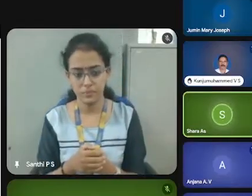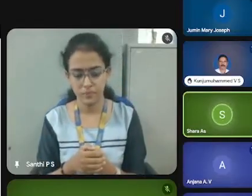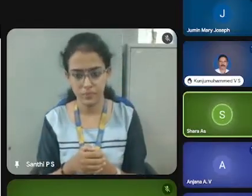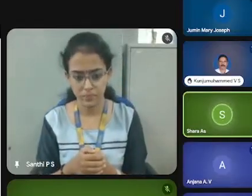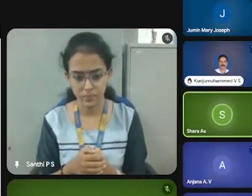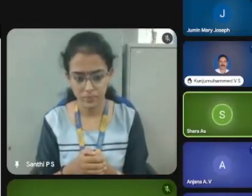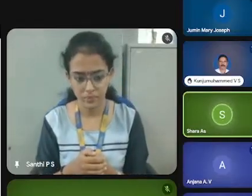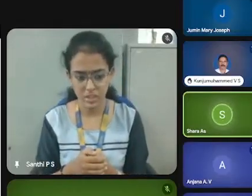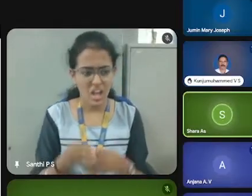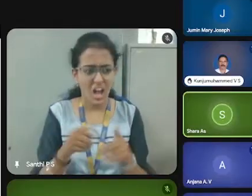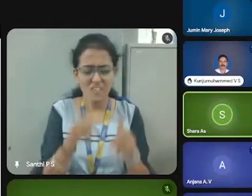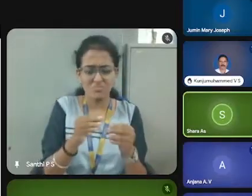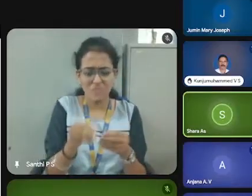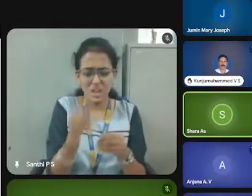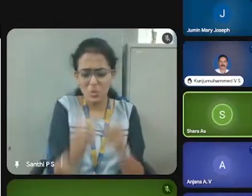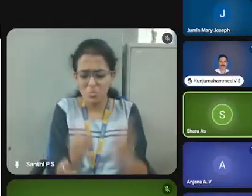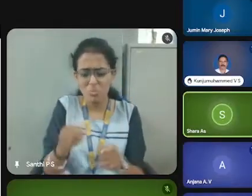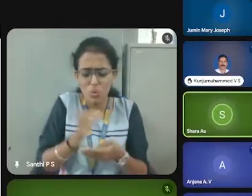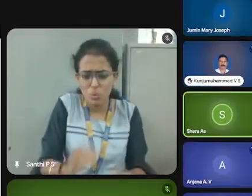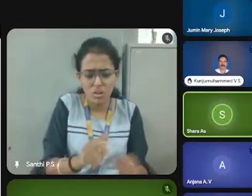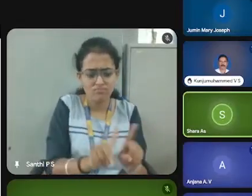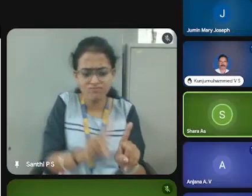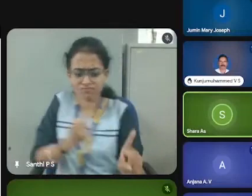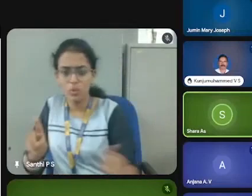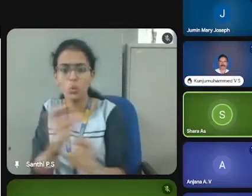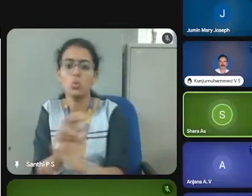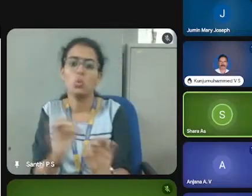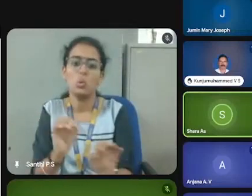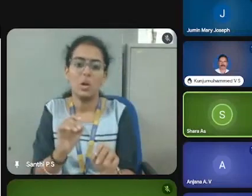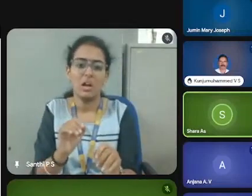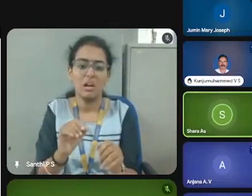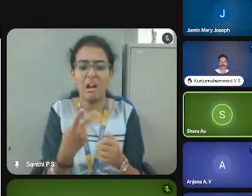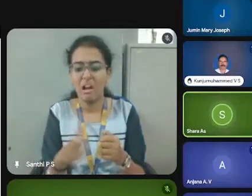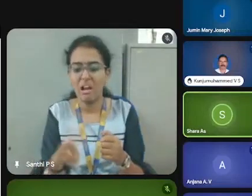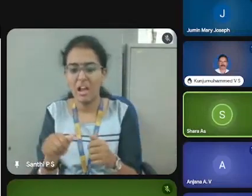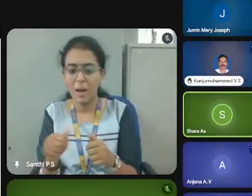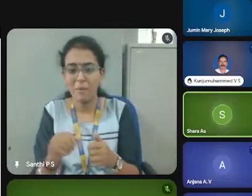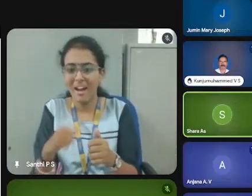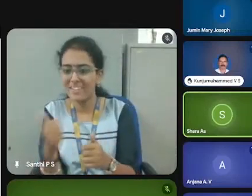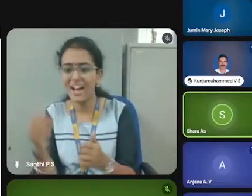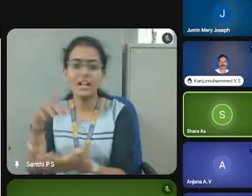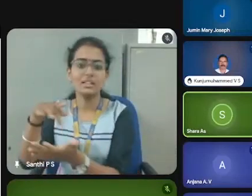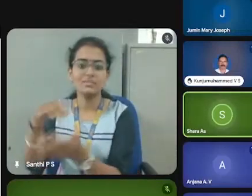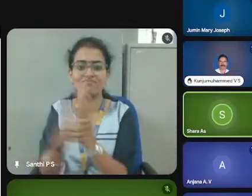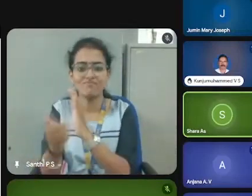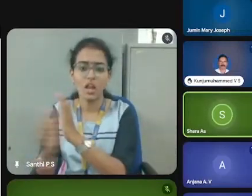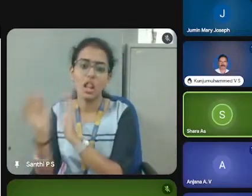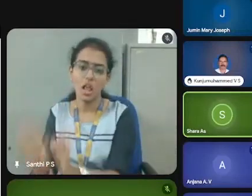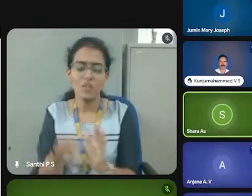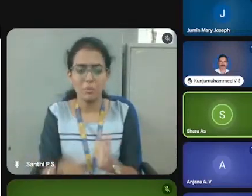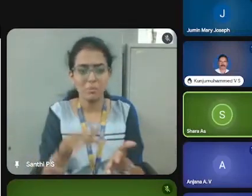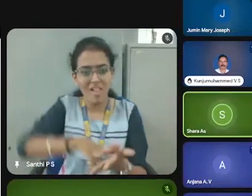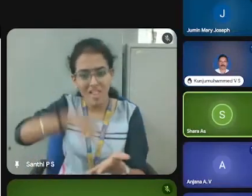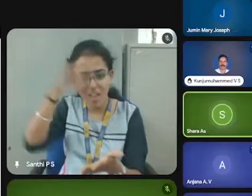അല്ലാതെ ഇവരെ മാറ്റിയിരുത്തപ്പെടുന്നു എന്ന് പറഞ്ഞാൽ ഇവര് ബാക്കിയുള്ള എല്ലാ മേഖലകളിലും നല്ല കുട്ടികളാണ്. അപ്പൊ അവര് നോർമൽ കുട്ടികളുമായിട്ട് കൂടുതൽ